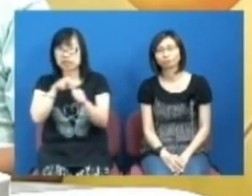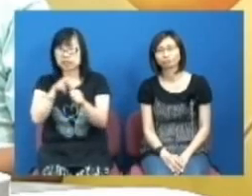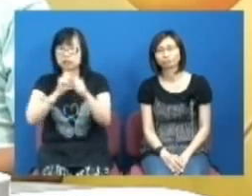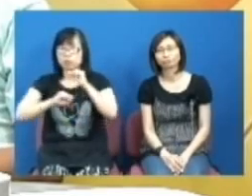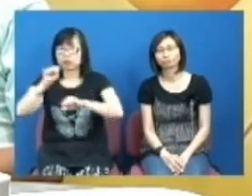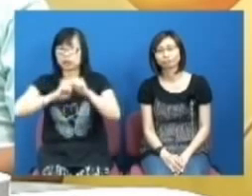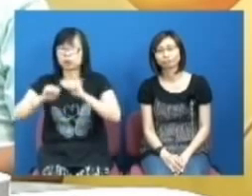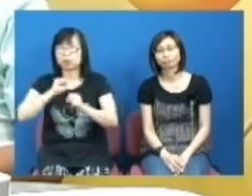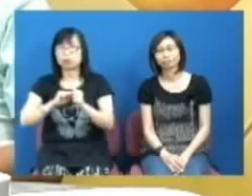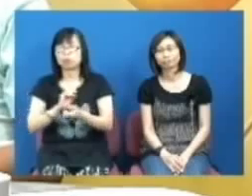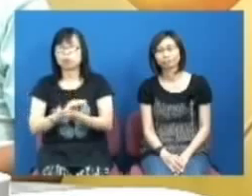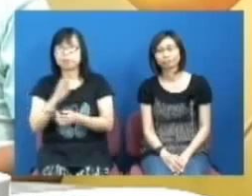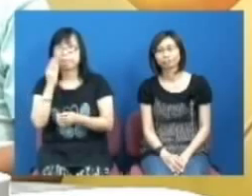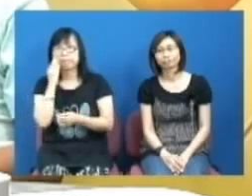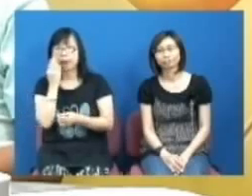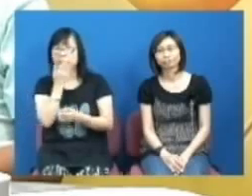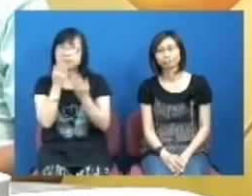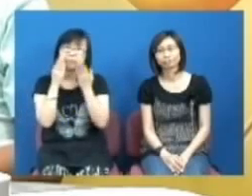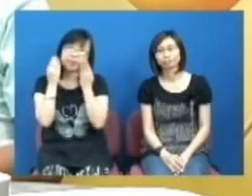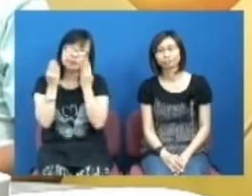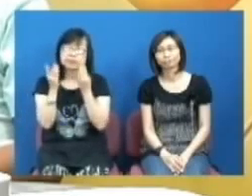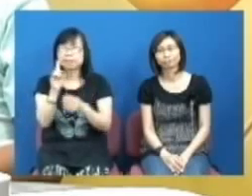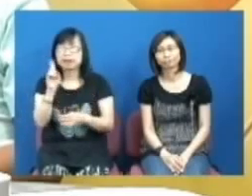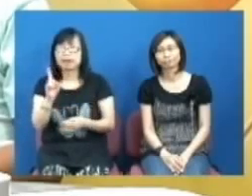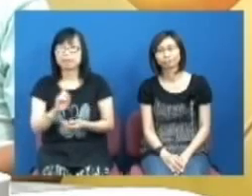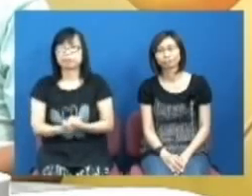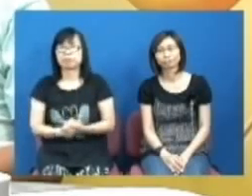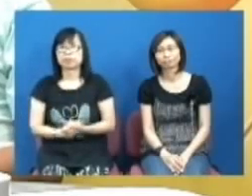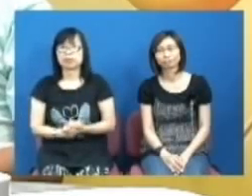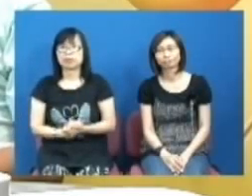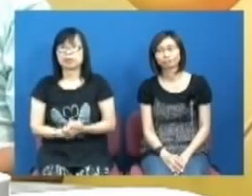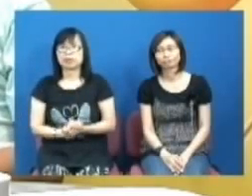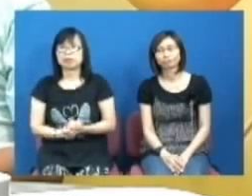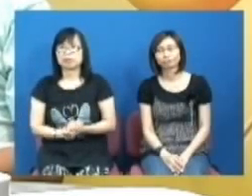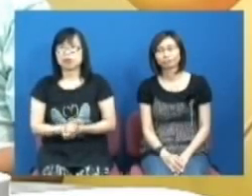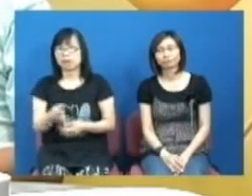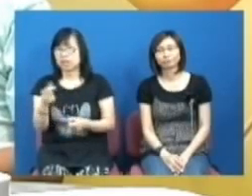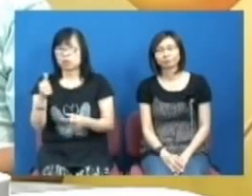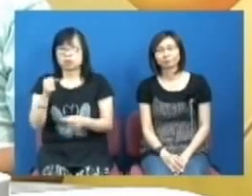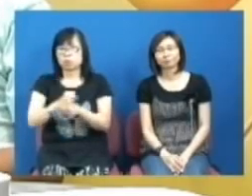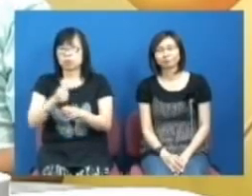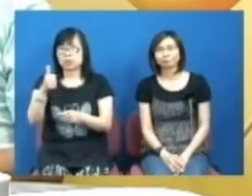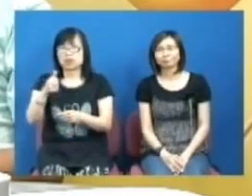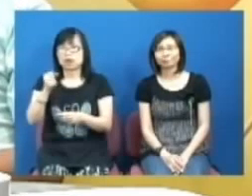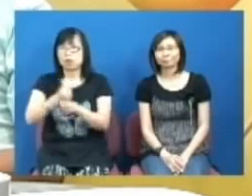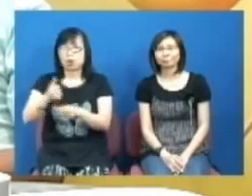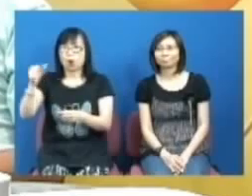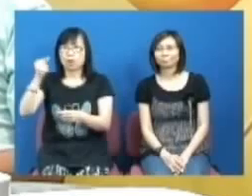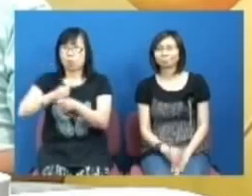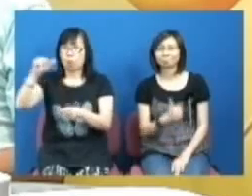角色咩咧？就係成事未必足，敗事則有